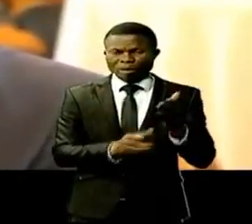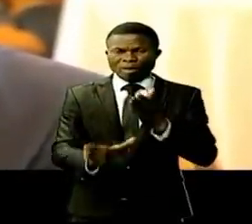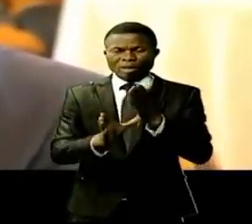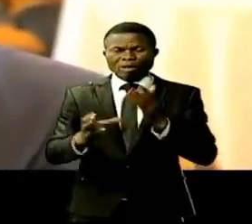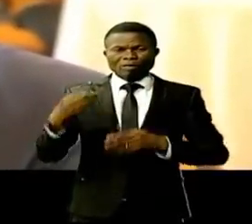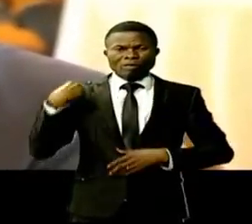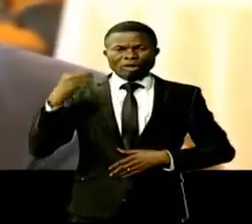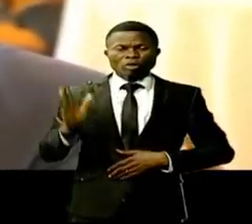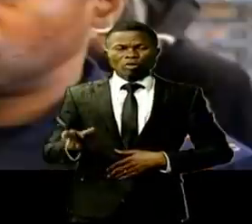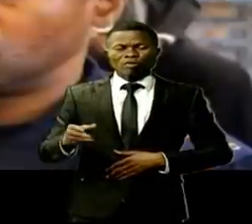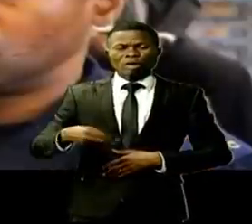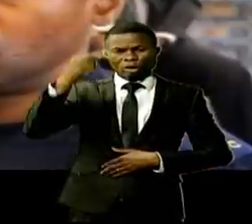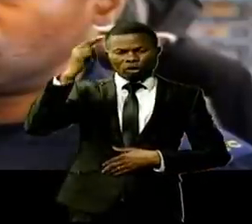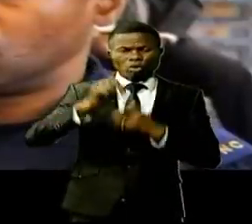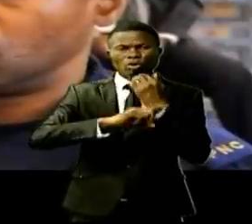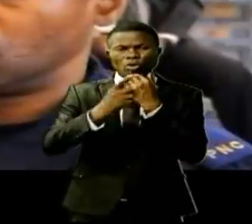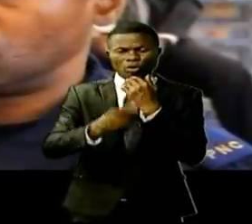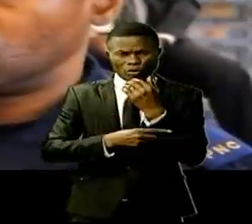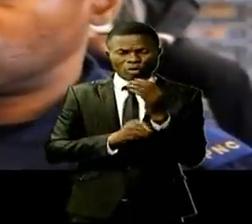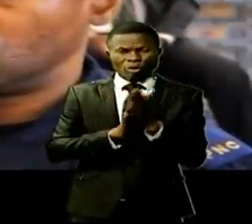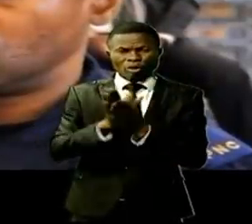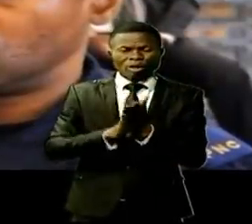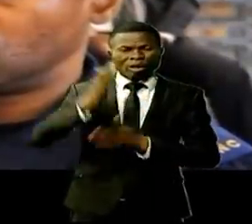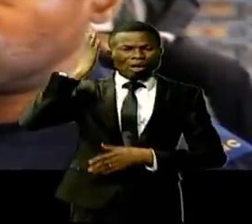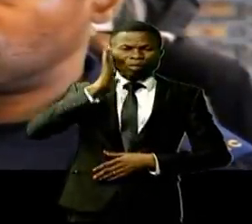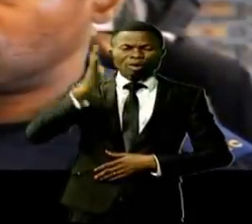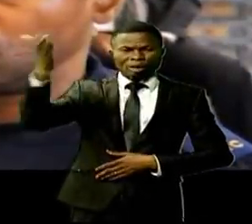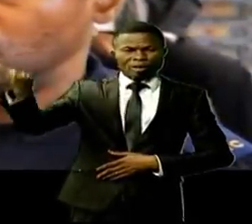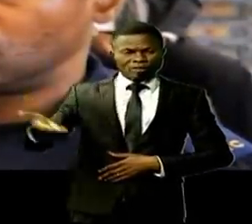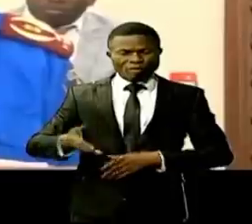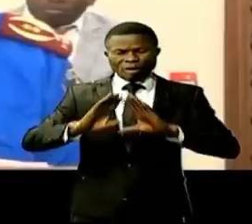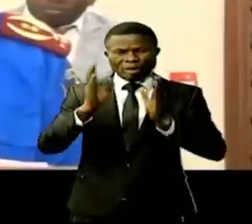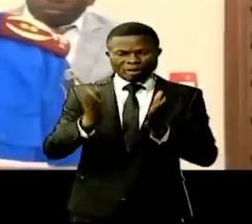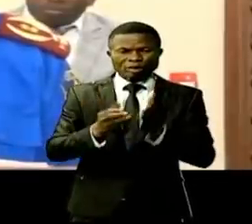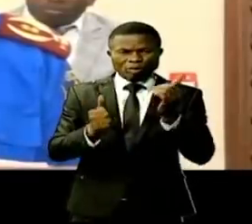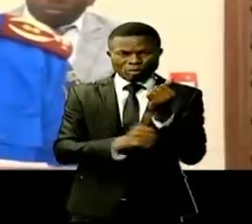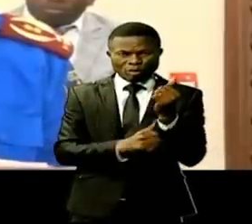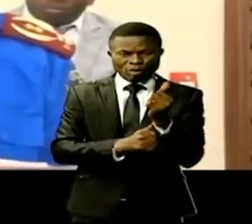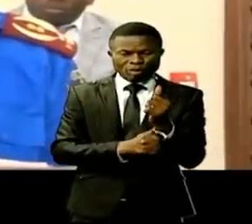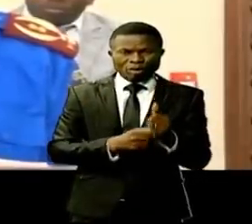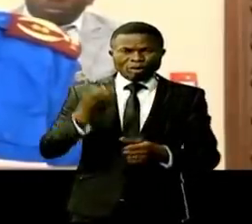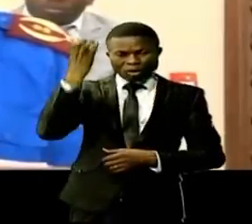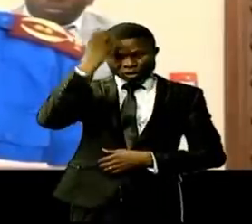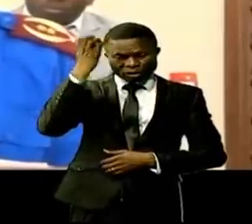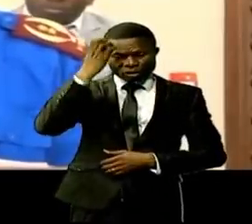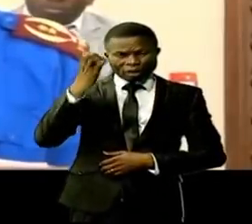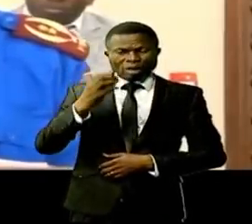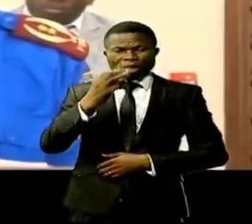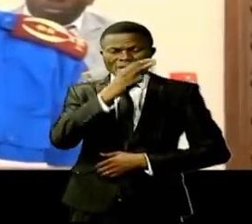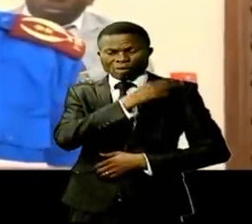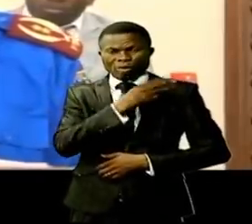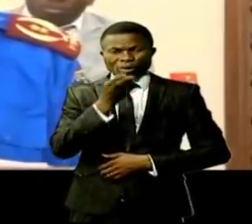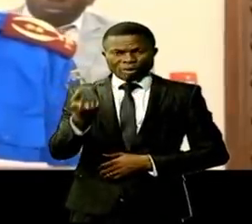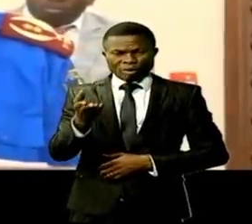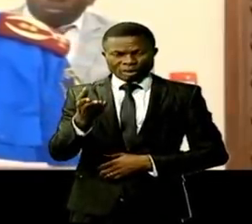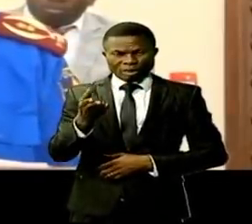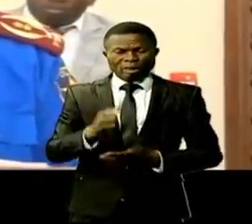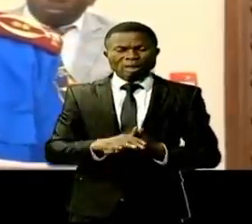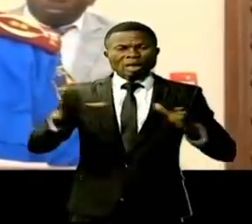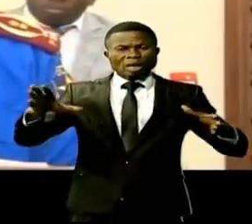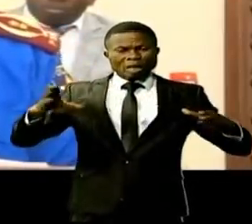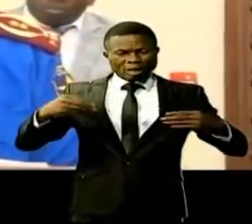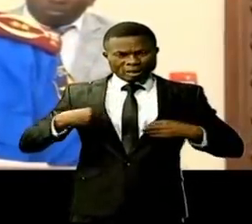du Nord Kivu qui a souhaité la bienvenue aux intervenants. Le général-major Romi Ekoukalipopo a émis